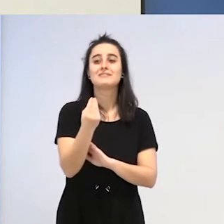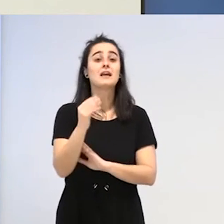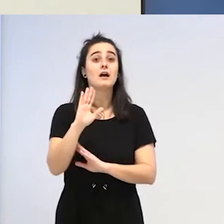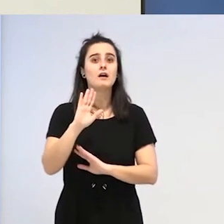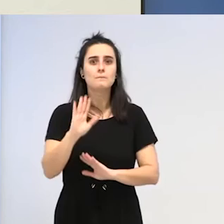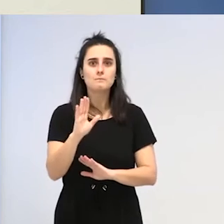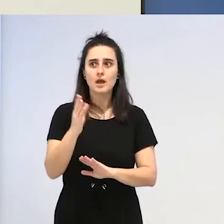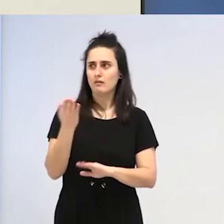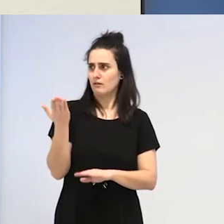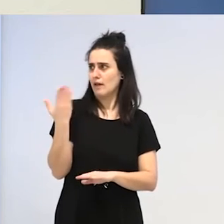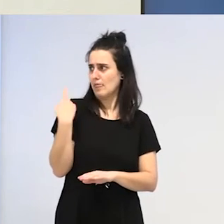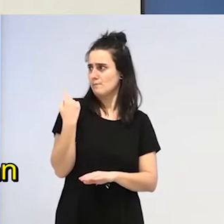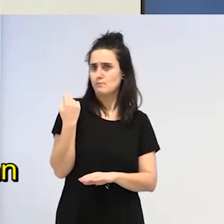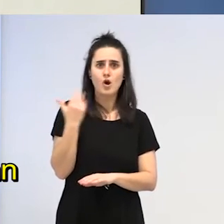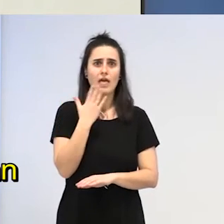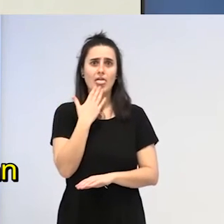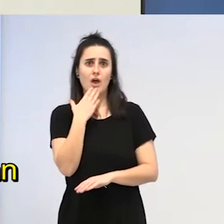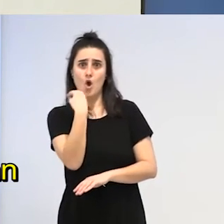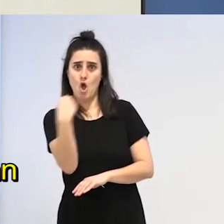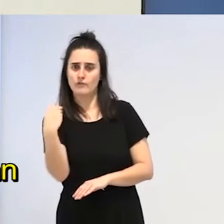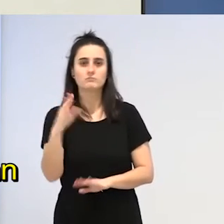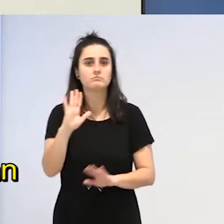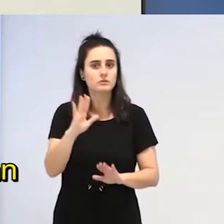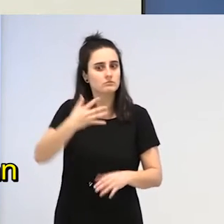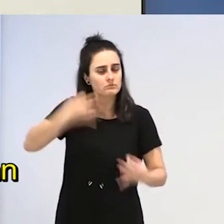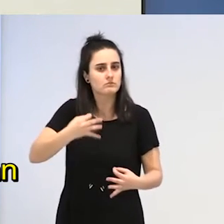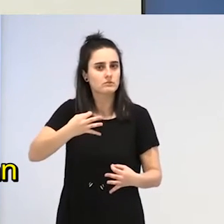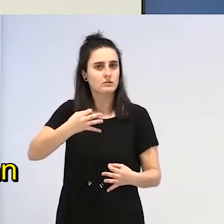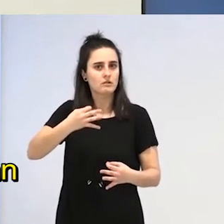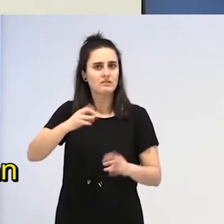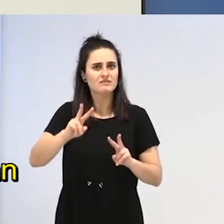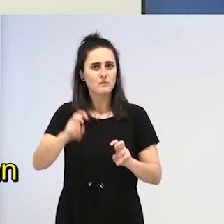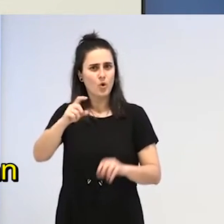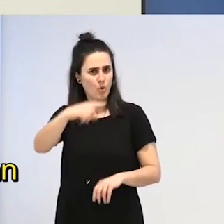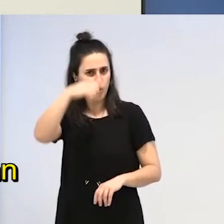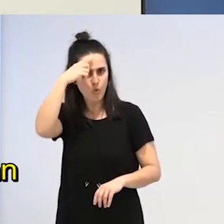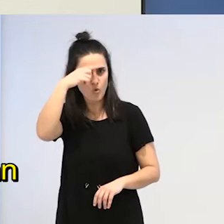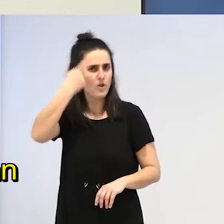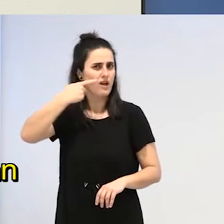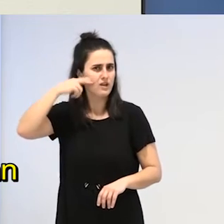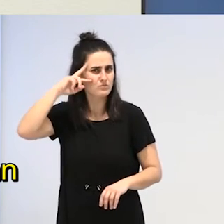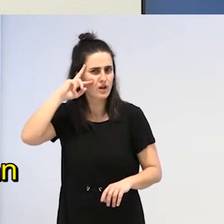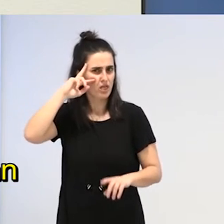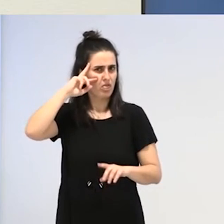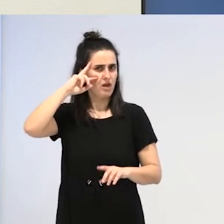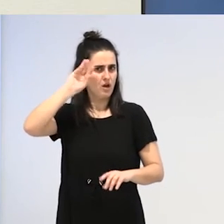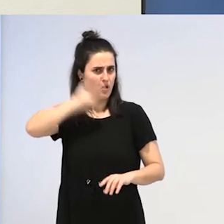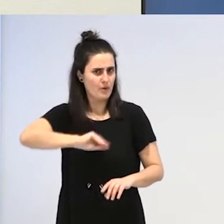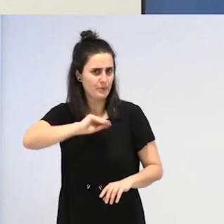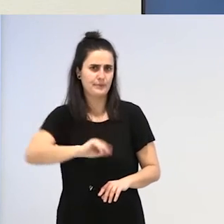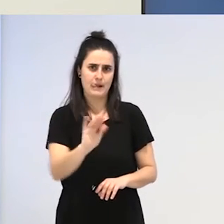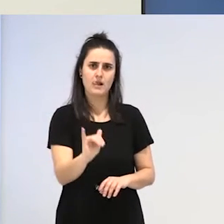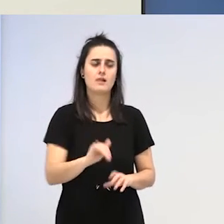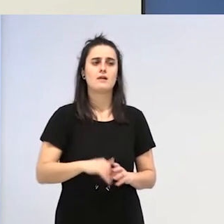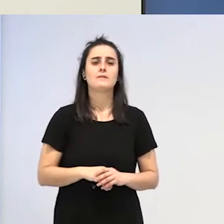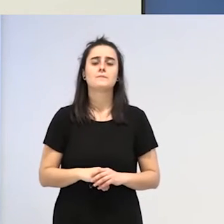gutxi izan da, oso ibilbide kultur munduan edo oso ibilbide luzea egin du.